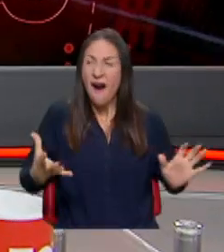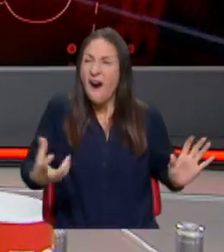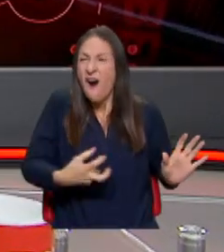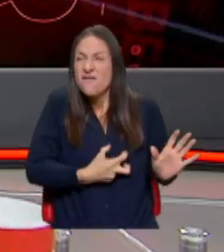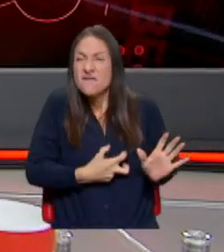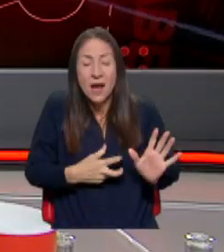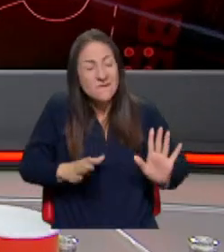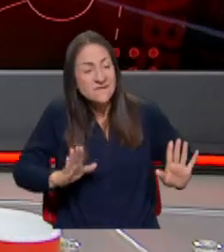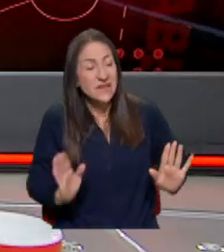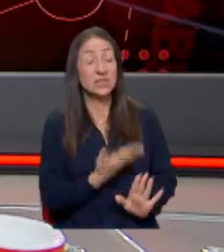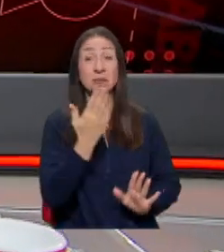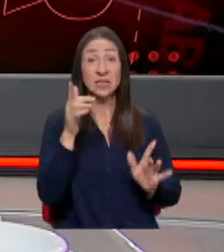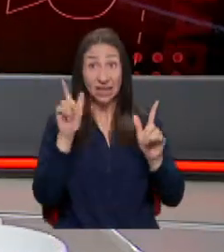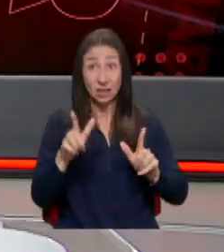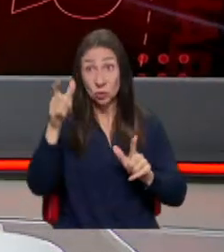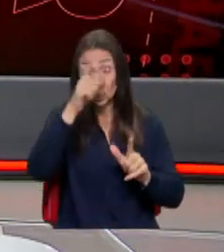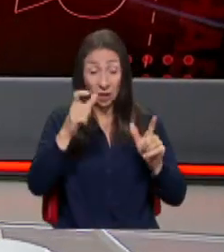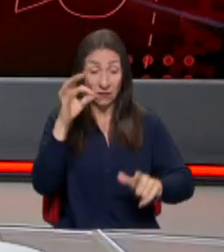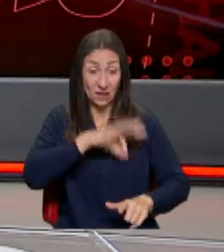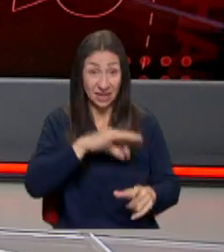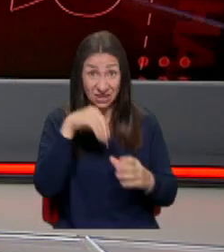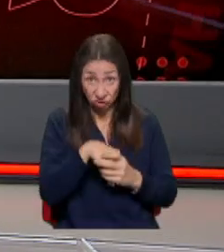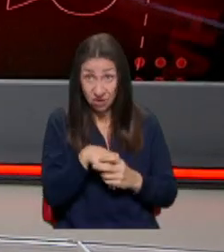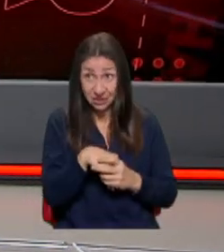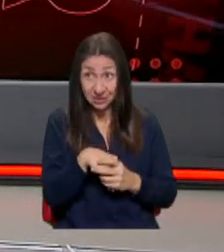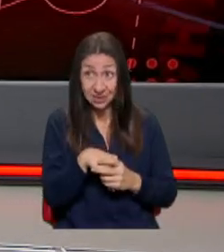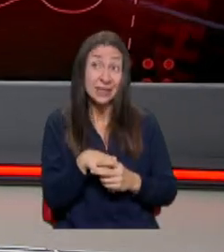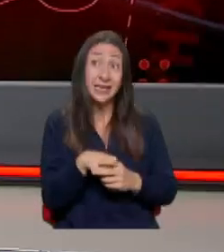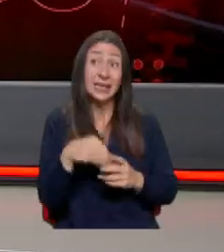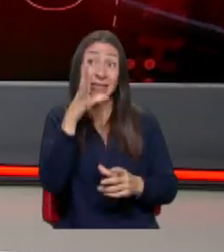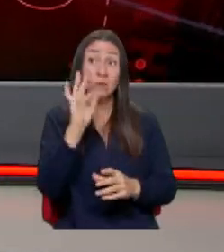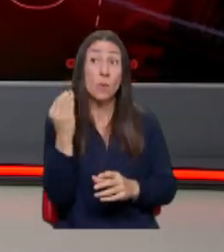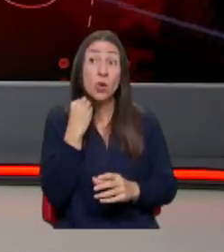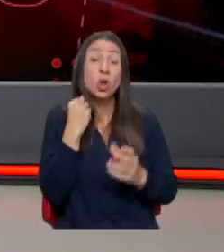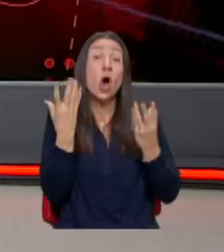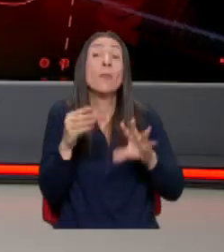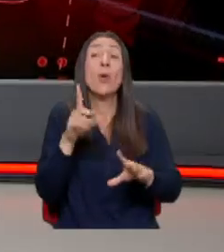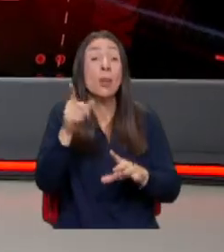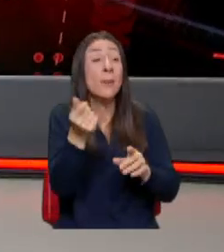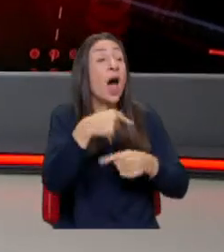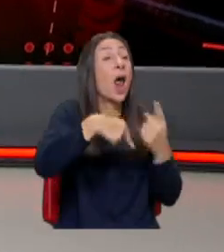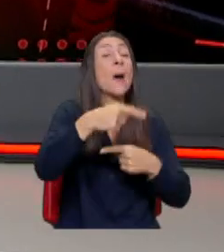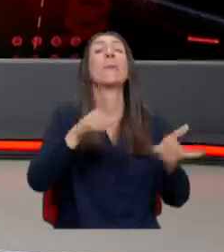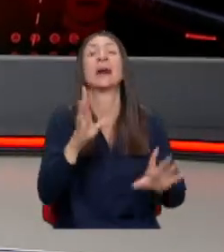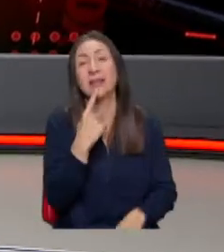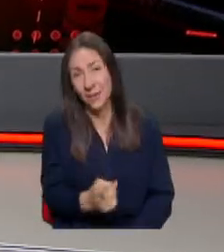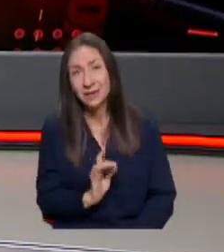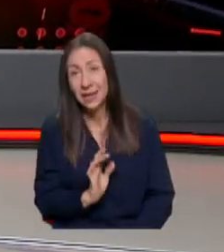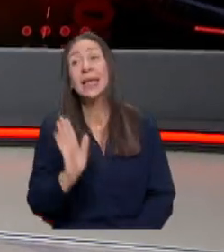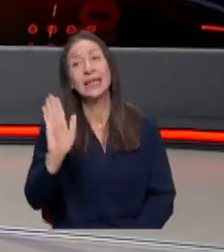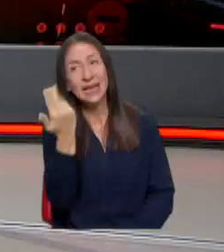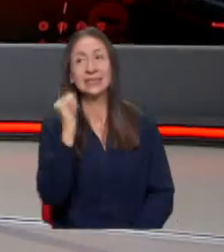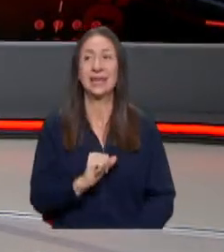sevdasından vazgeçebilmek gerektiğinde ülkenin çıkarları için, kimseye borçlu olmamak, ondan bundan para aramamaktır.